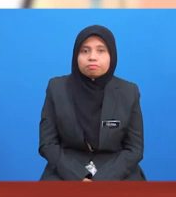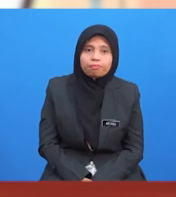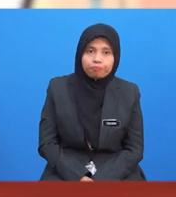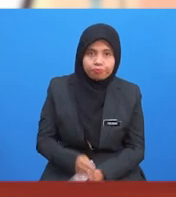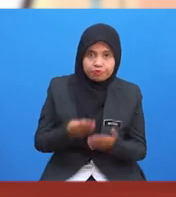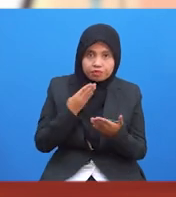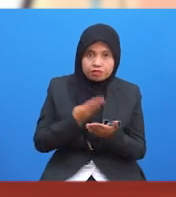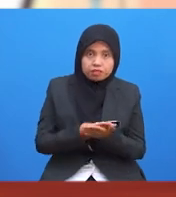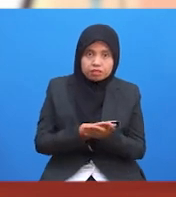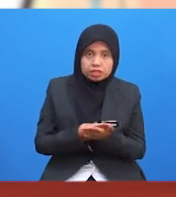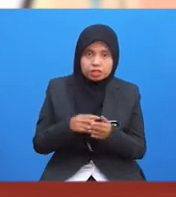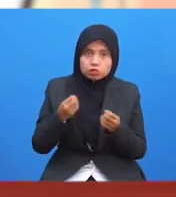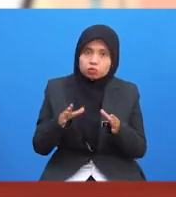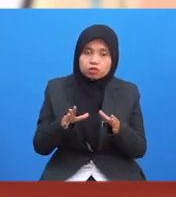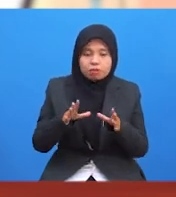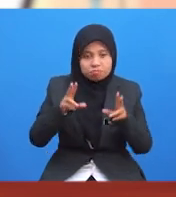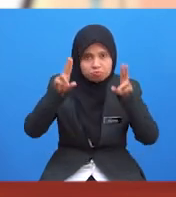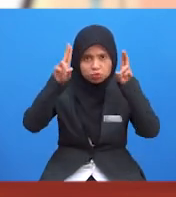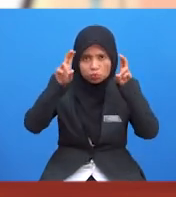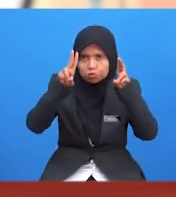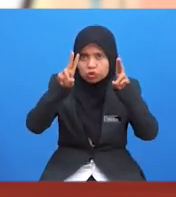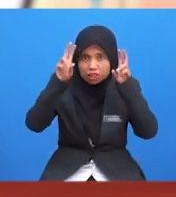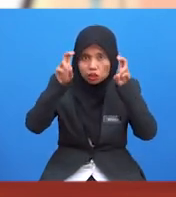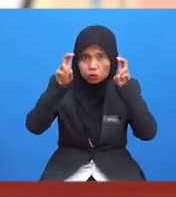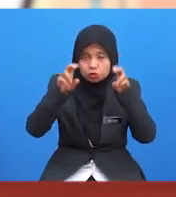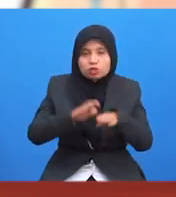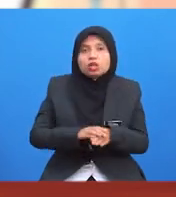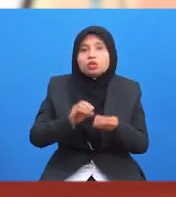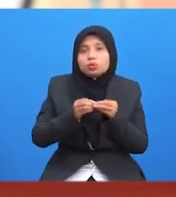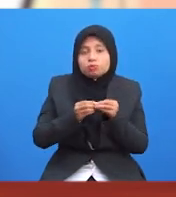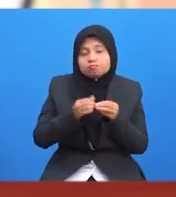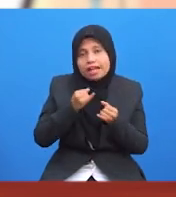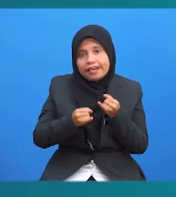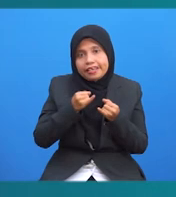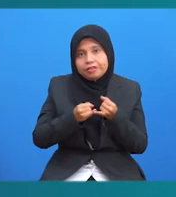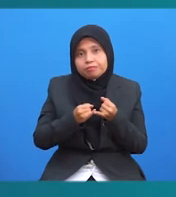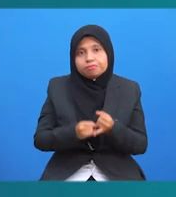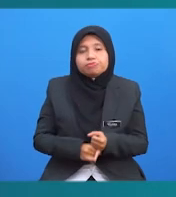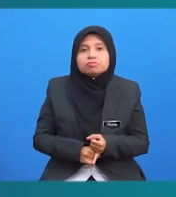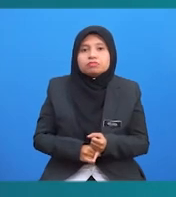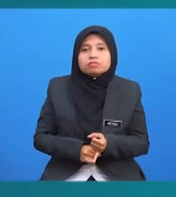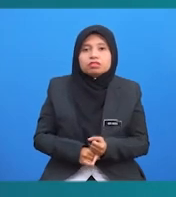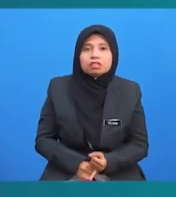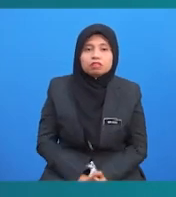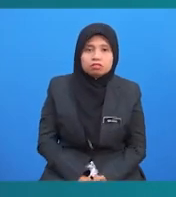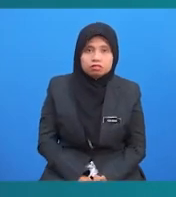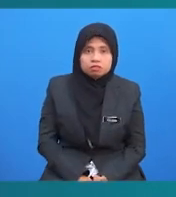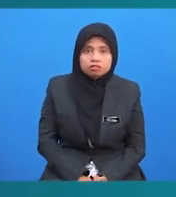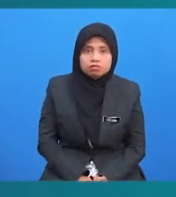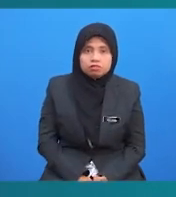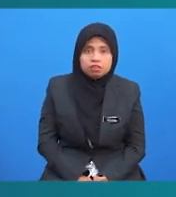Okey, kita sudah habis dua subtopik. Kita ke subtopik kita yang terakhir. Subtopiknya